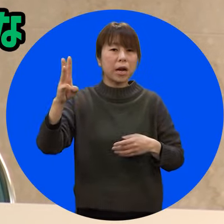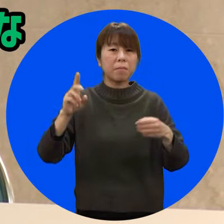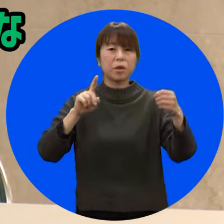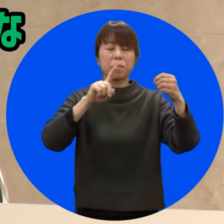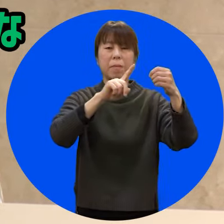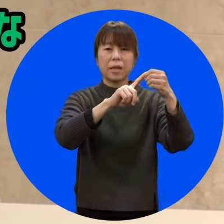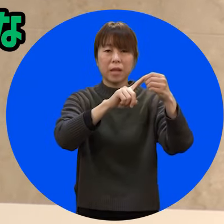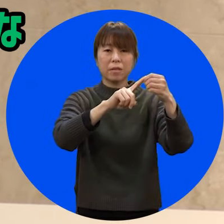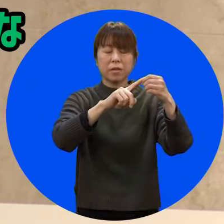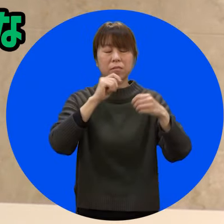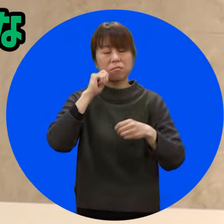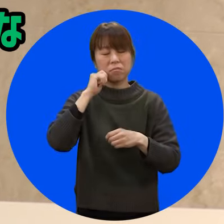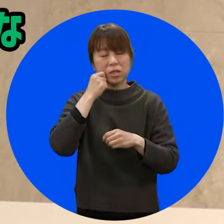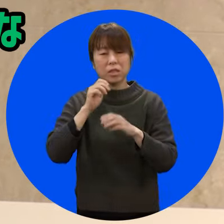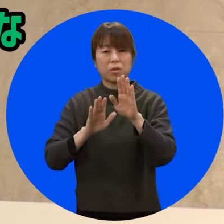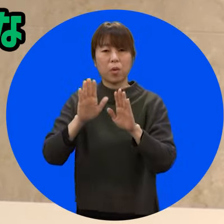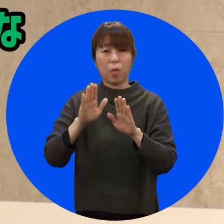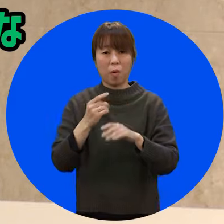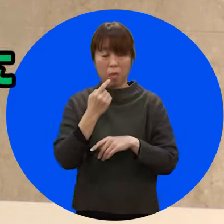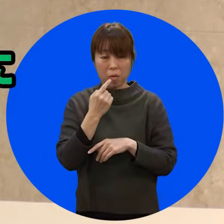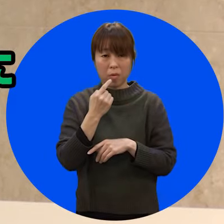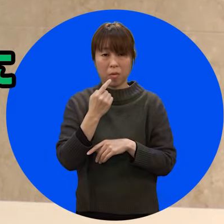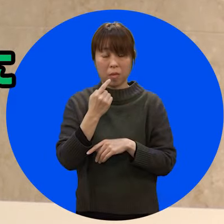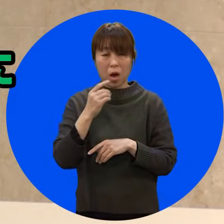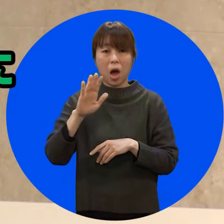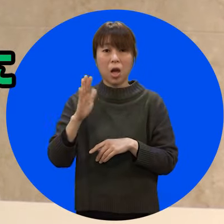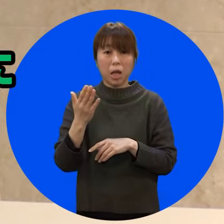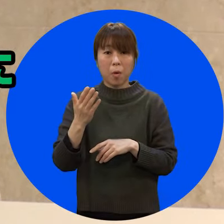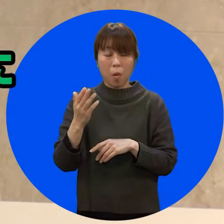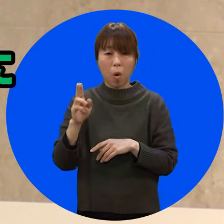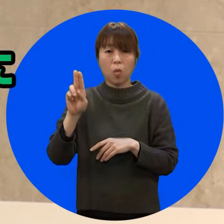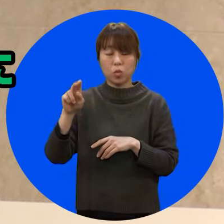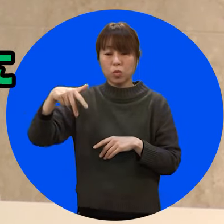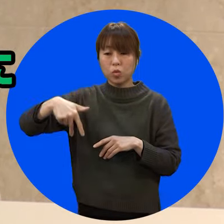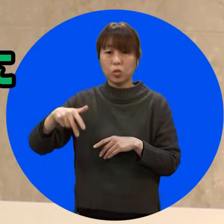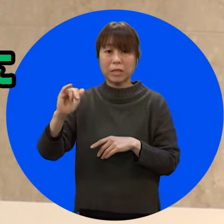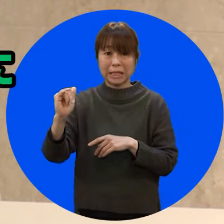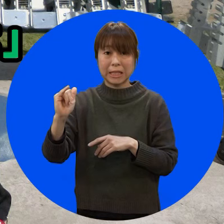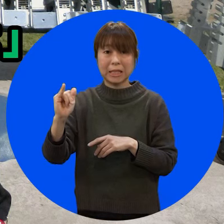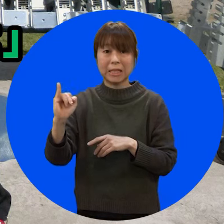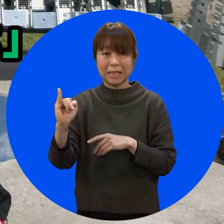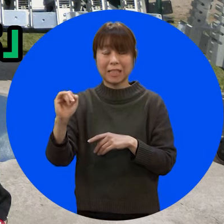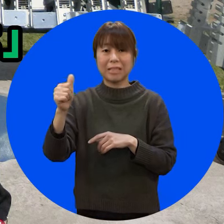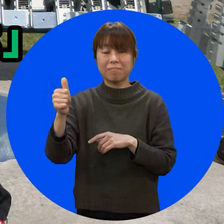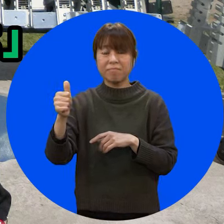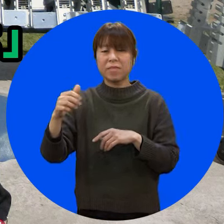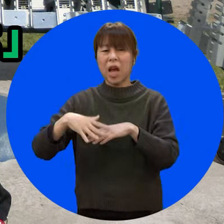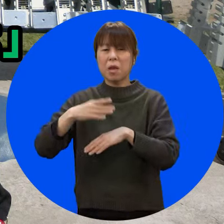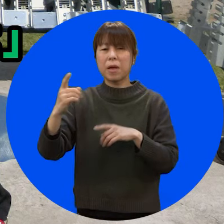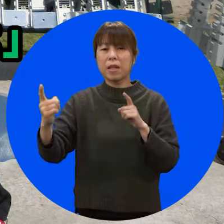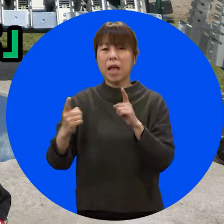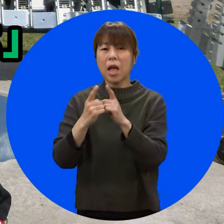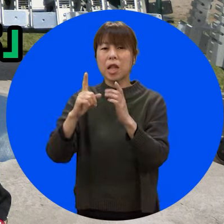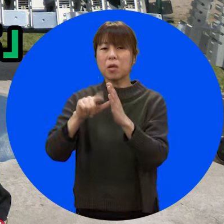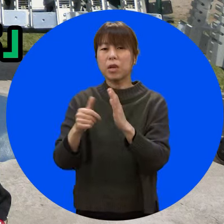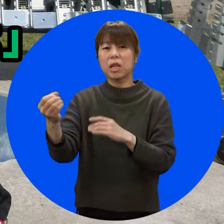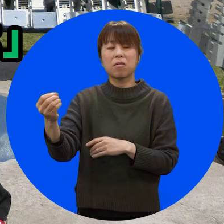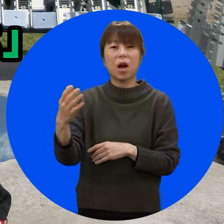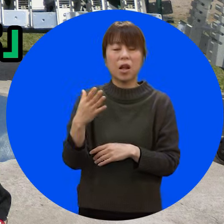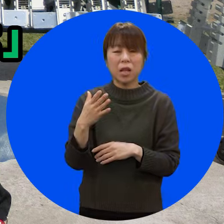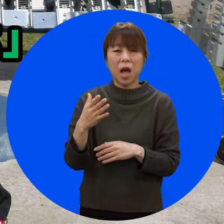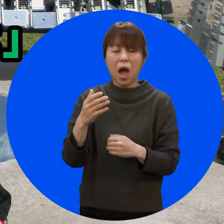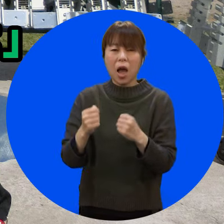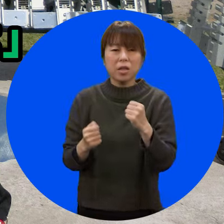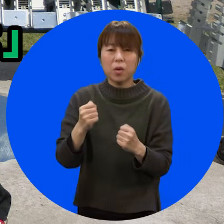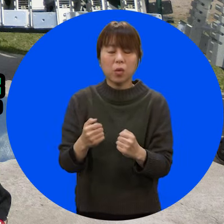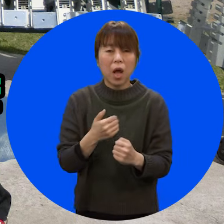の状態ではなかったんですけれども、最初にあの臼井さんと出会った時に、走るようになると綺麗に歩けるよ